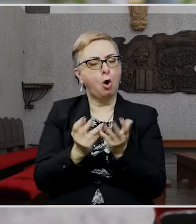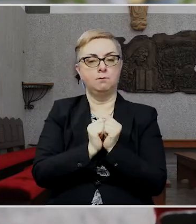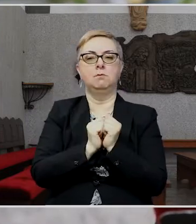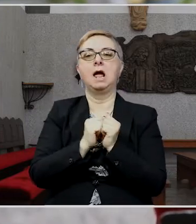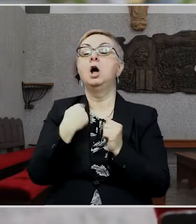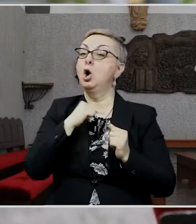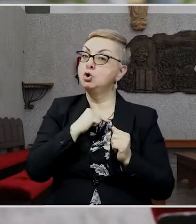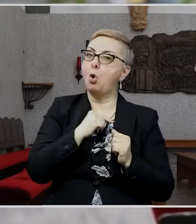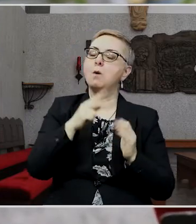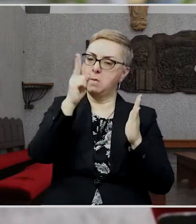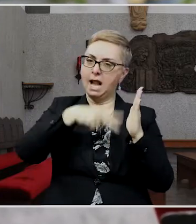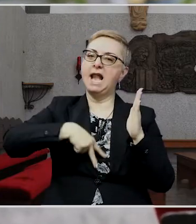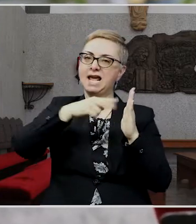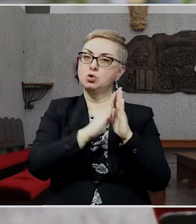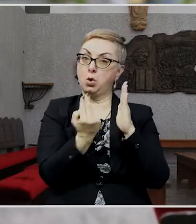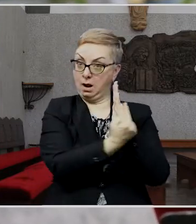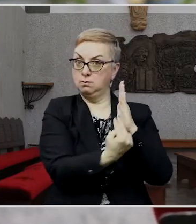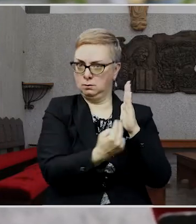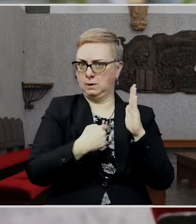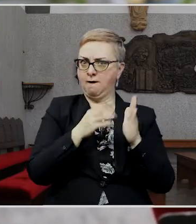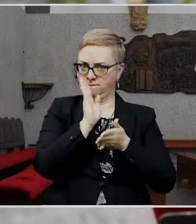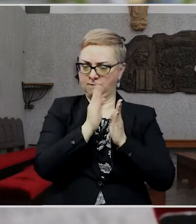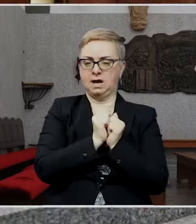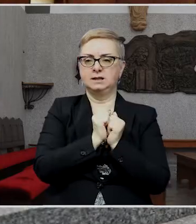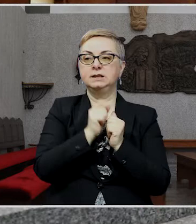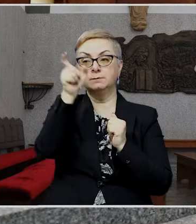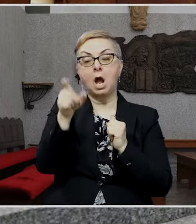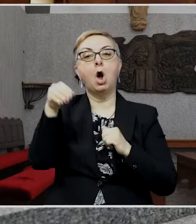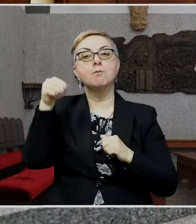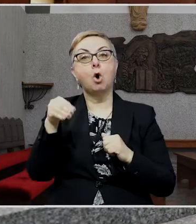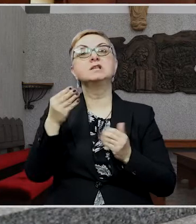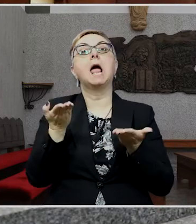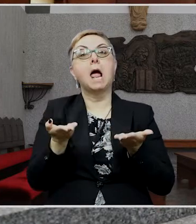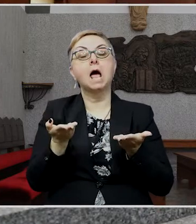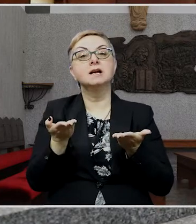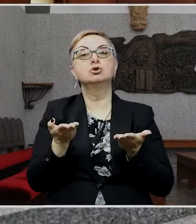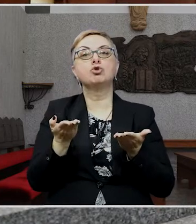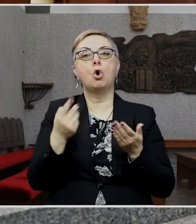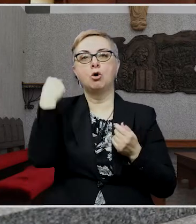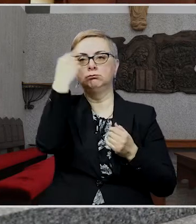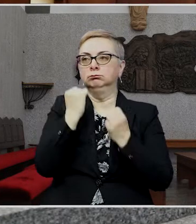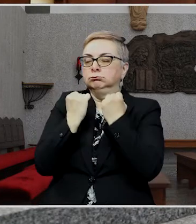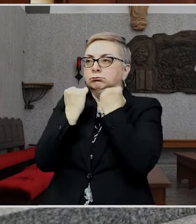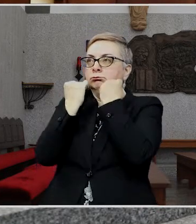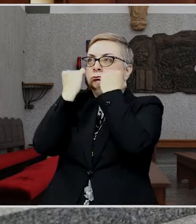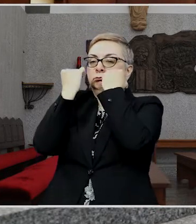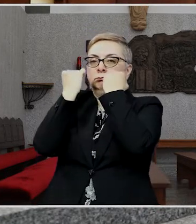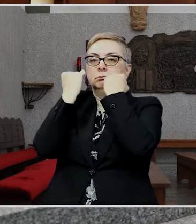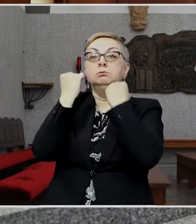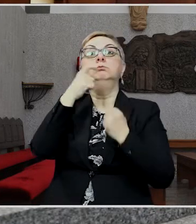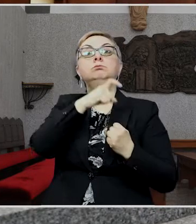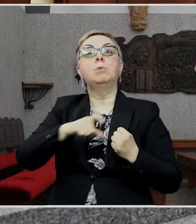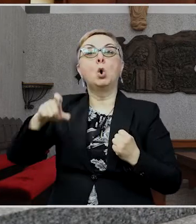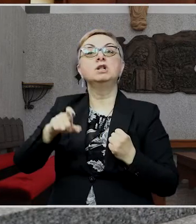in quella che è la lettura del testo sacro mosè allora si coprì il volto perché